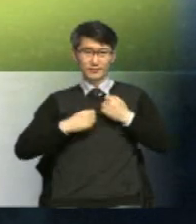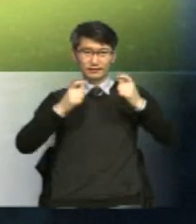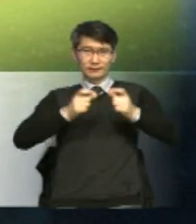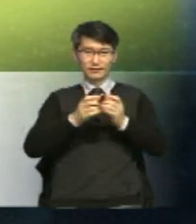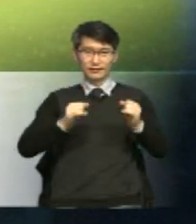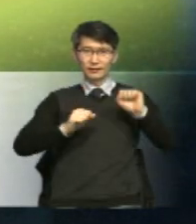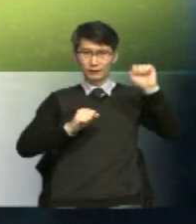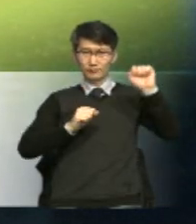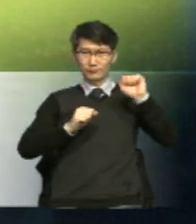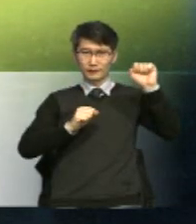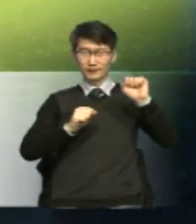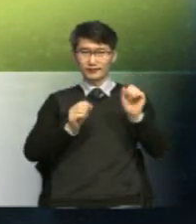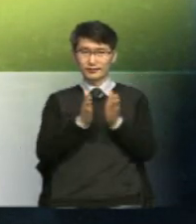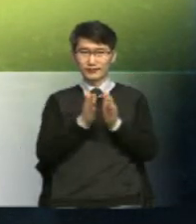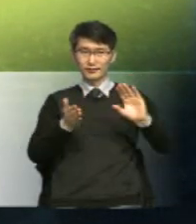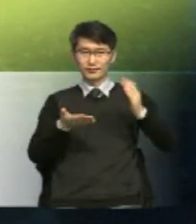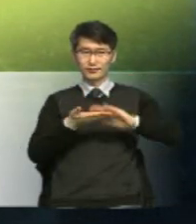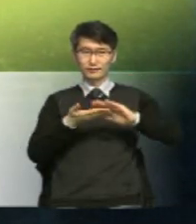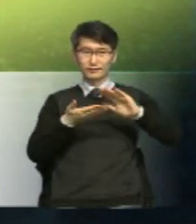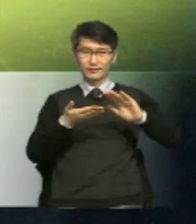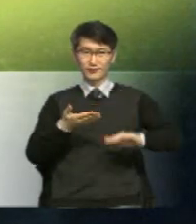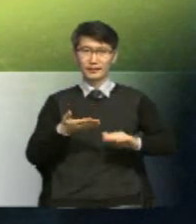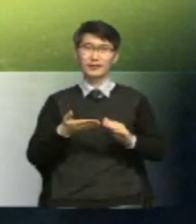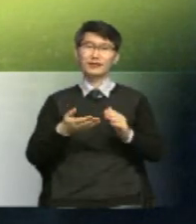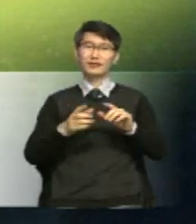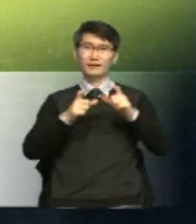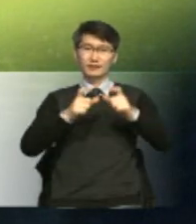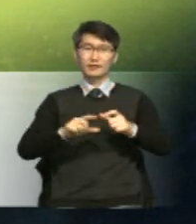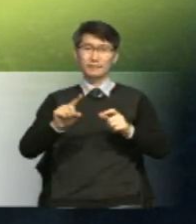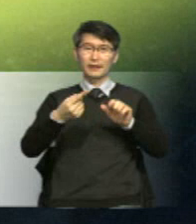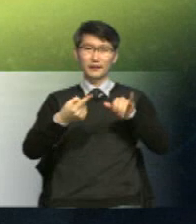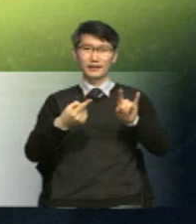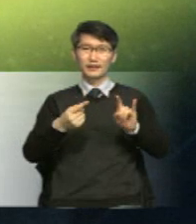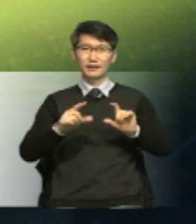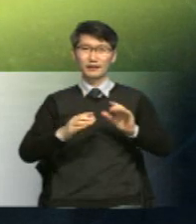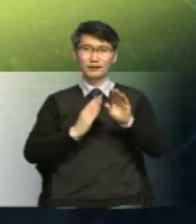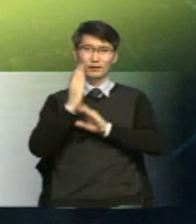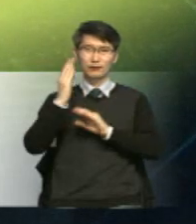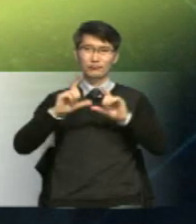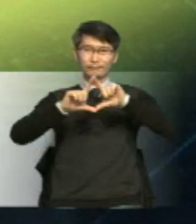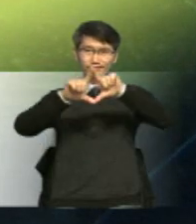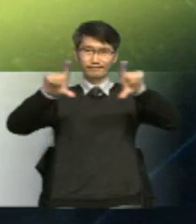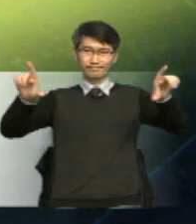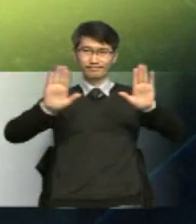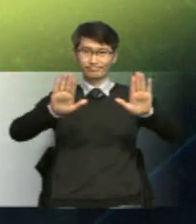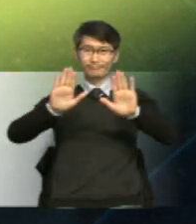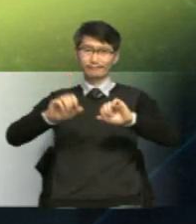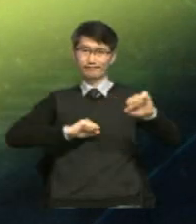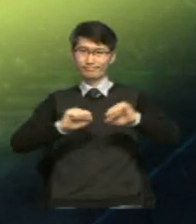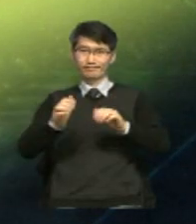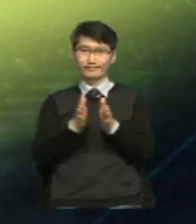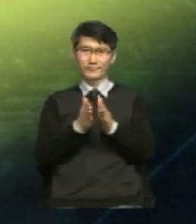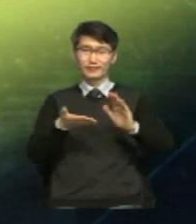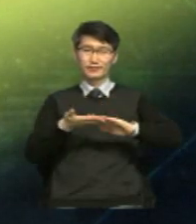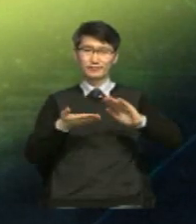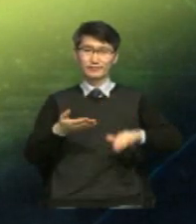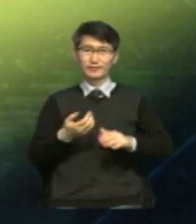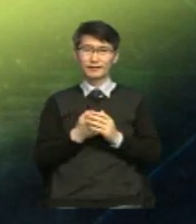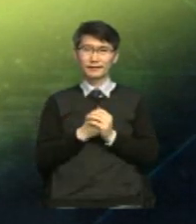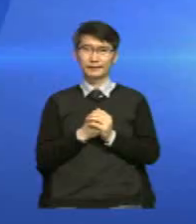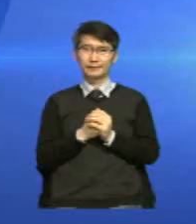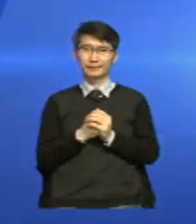주민 모임이 자발적으로 생겨났습니다. 이 주민들은 100개가 넘는 현수막을 내걸며 행동에 나섰습니다. 천서연